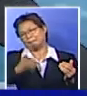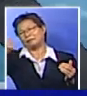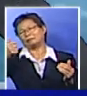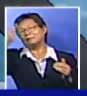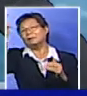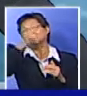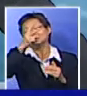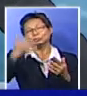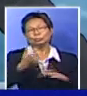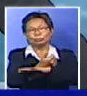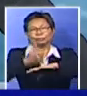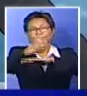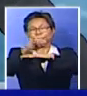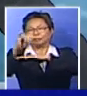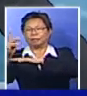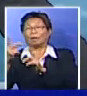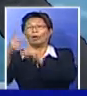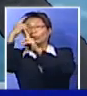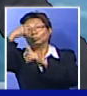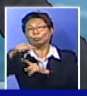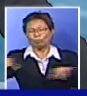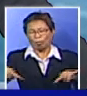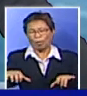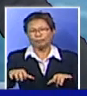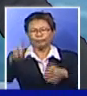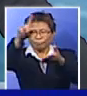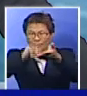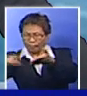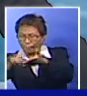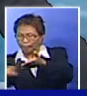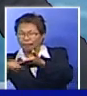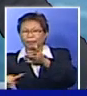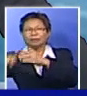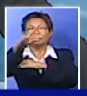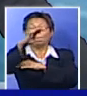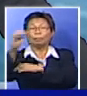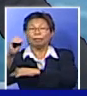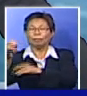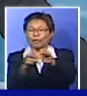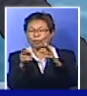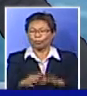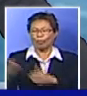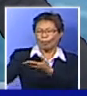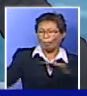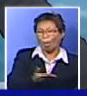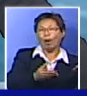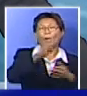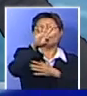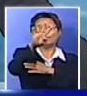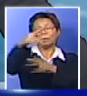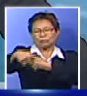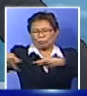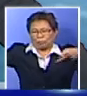kerajaan telah menubuhkan jawatankuasa khas bagi menjalankan pemeriksaan terhadap kes Syarikat pengusaha membawa masuk empat